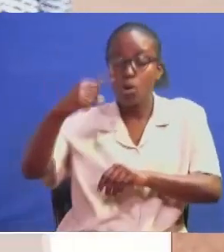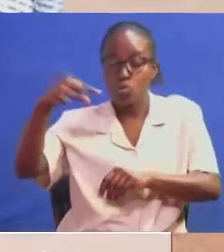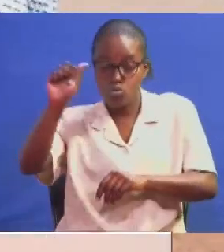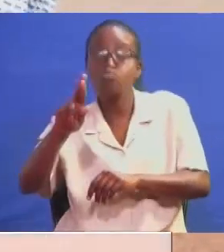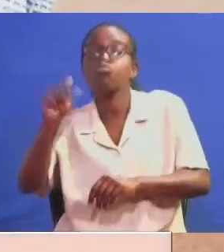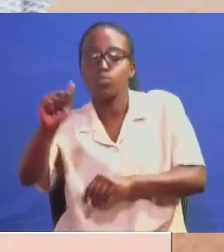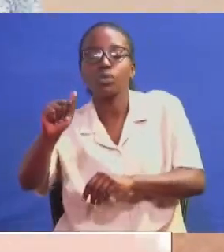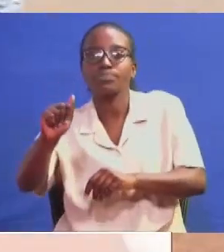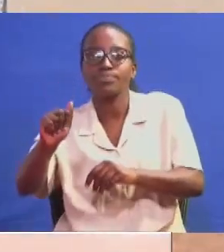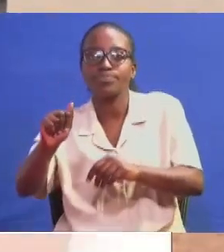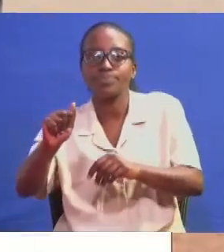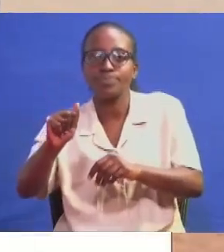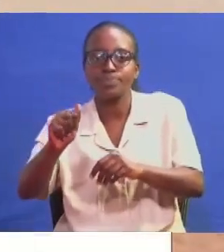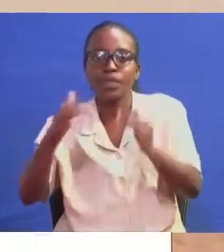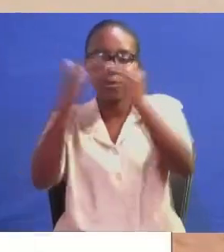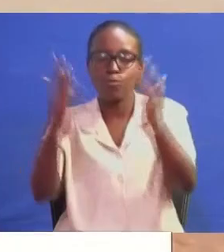Murang'a.